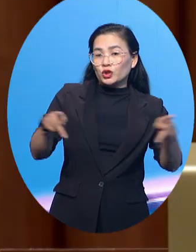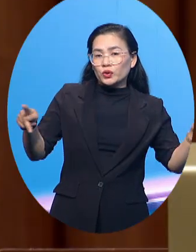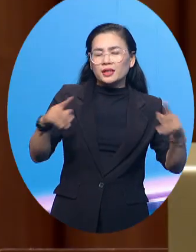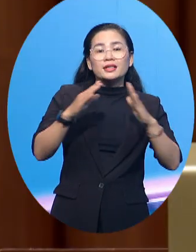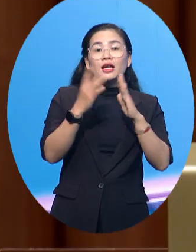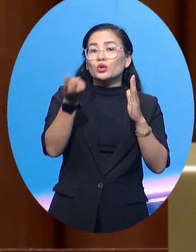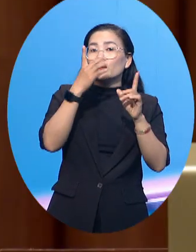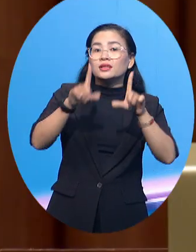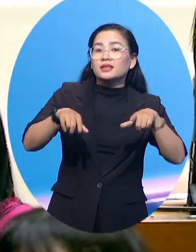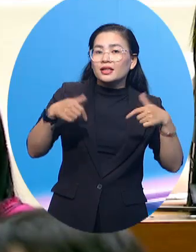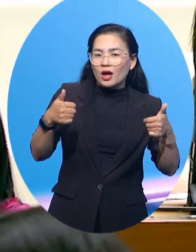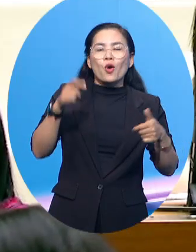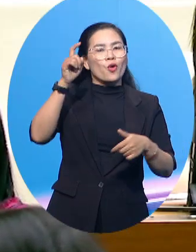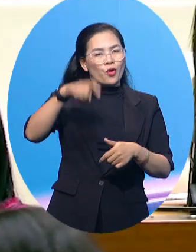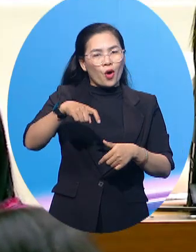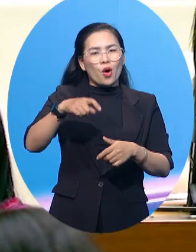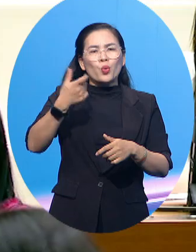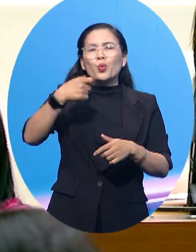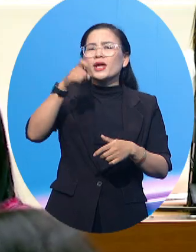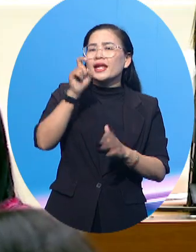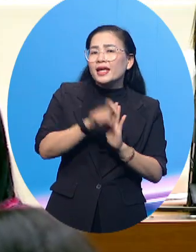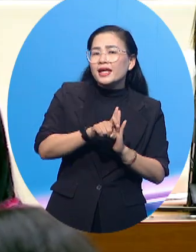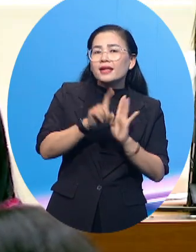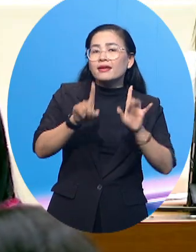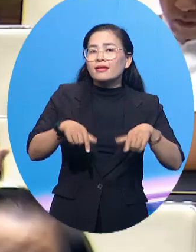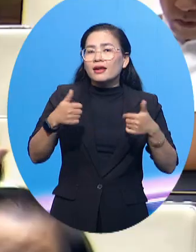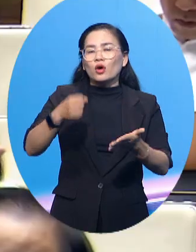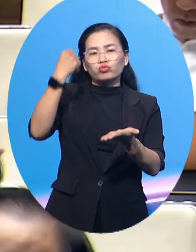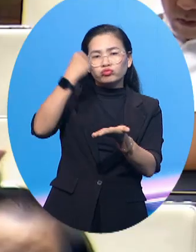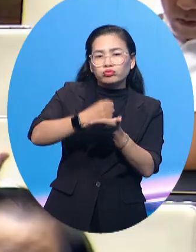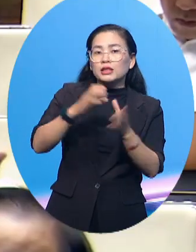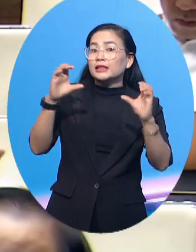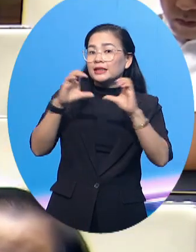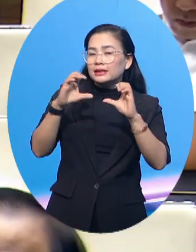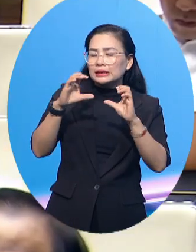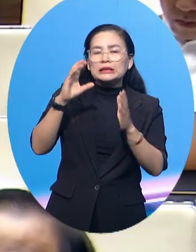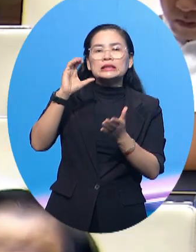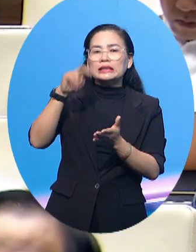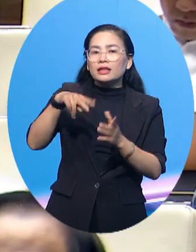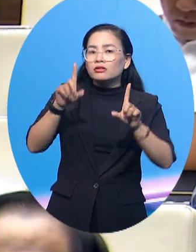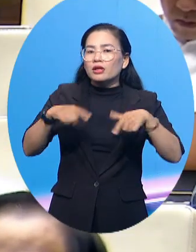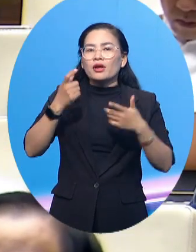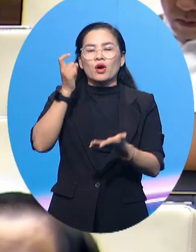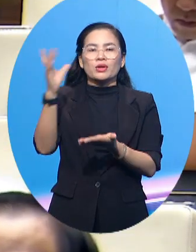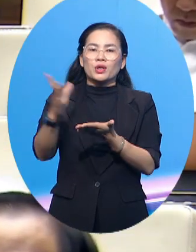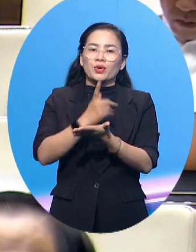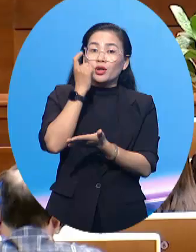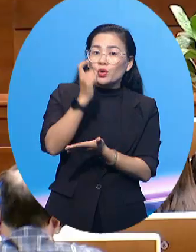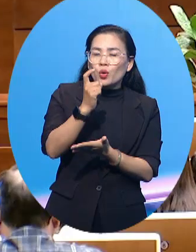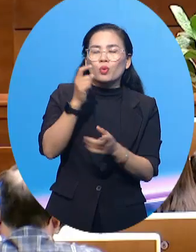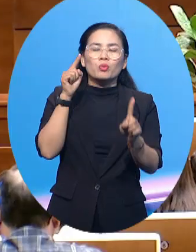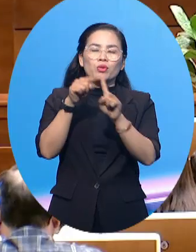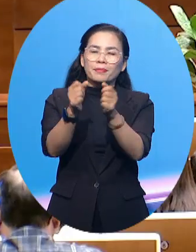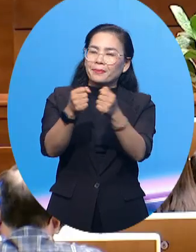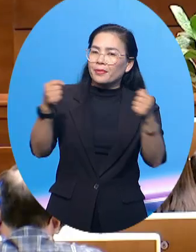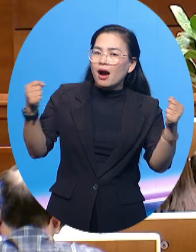chỉnh lý cụ thể khái niệm chỗi nhà thuốc quy định về điều kiện cấp giấy chứng nhận đủ điều kiện kinh doanh dược đối với cơ sở tổ chức chủ nhà thuốc về